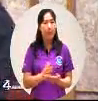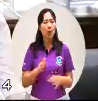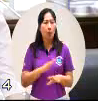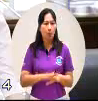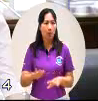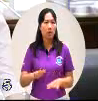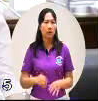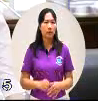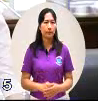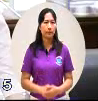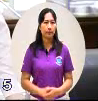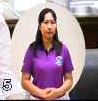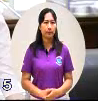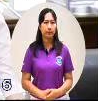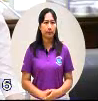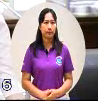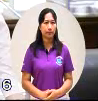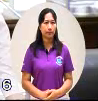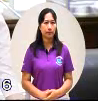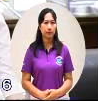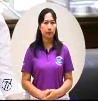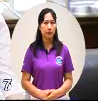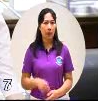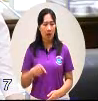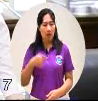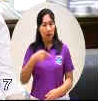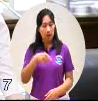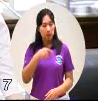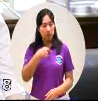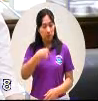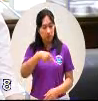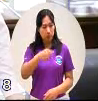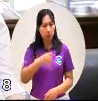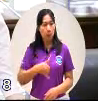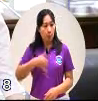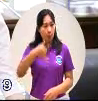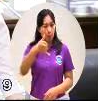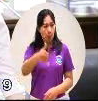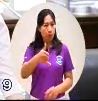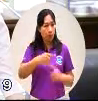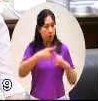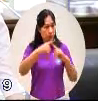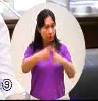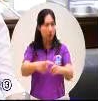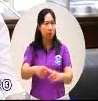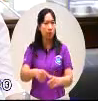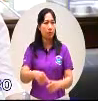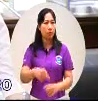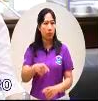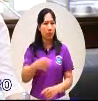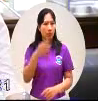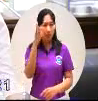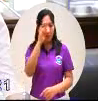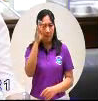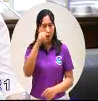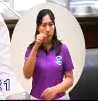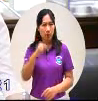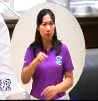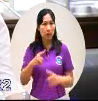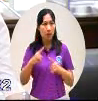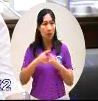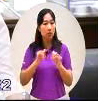烦参访一下勘察一下 是不是确实有， 是 因为这个是人民陈情